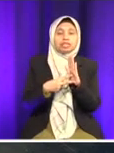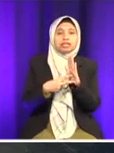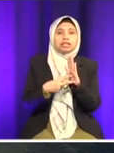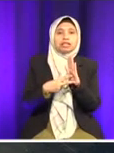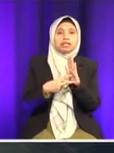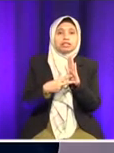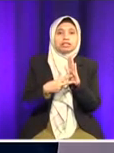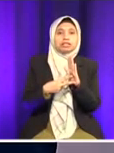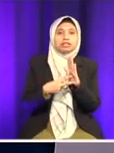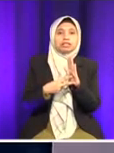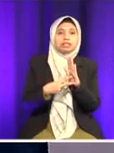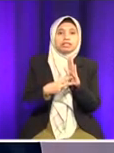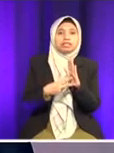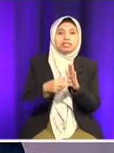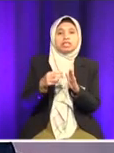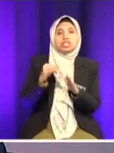yaitu